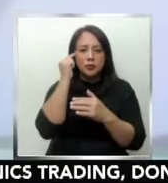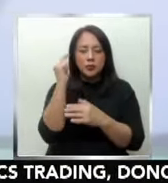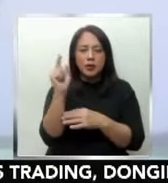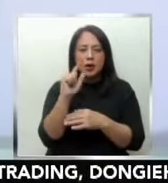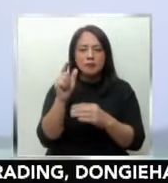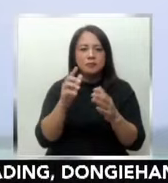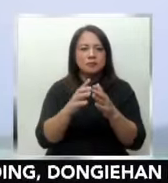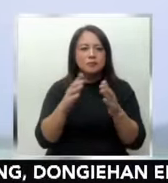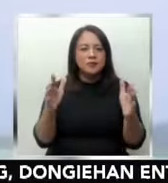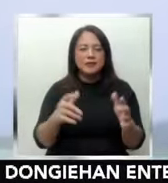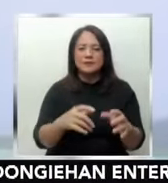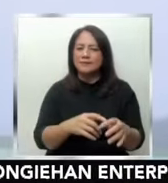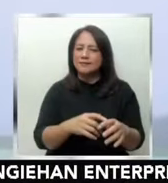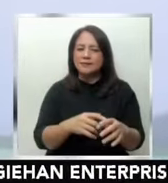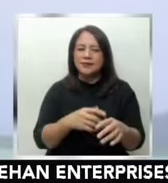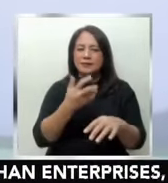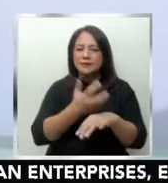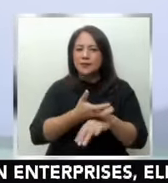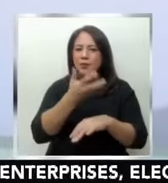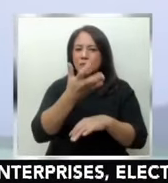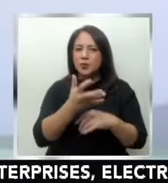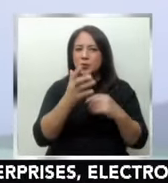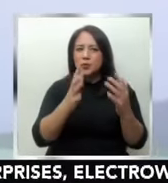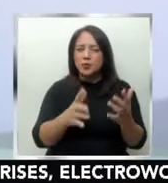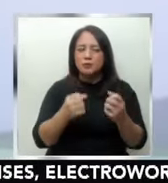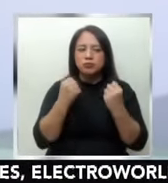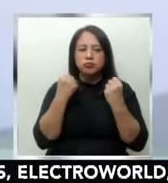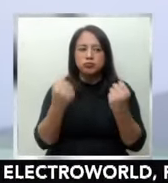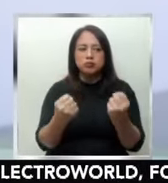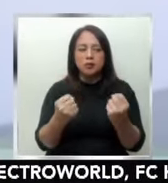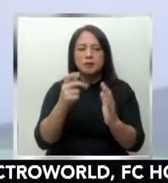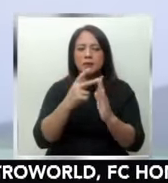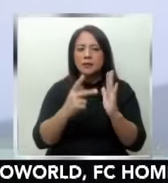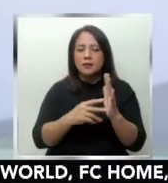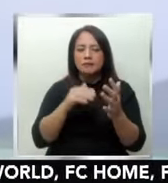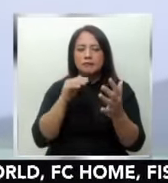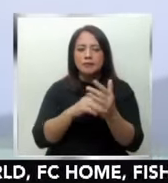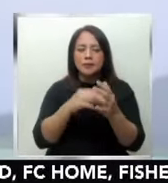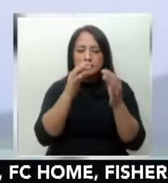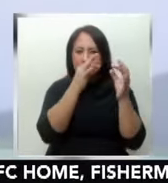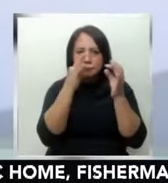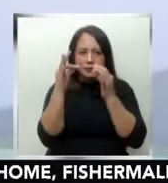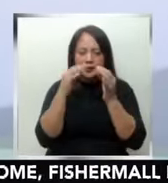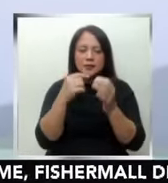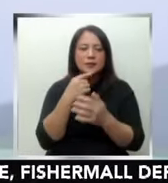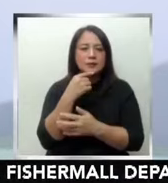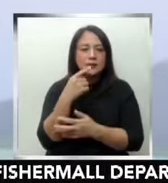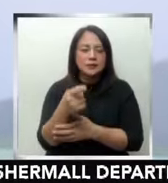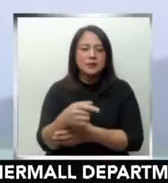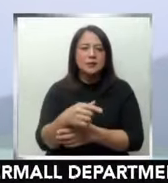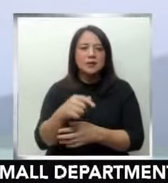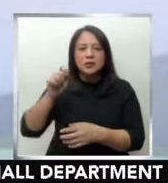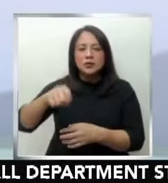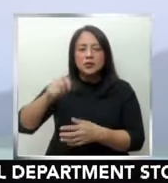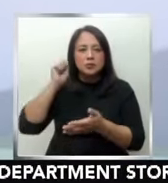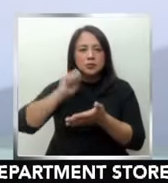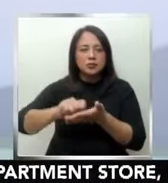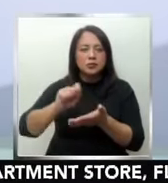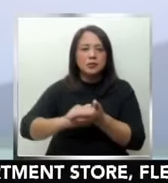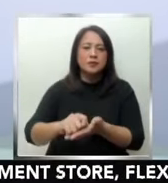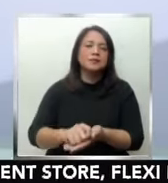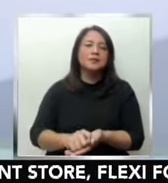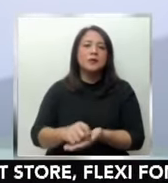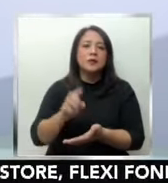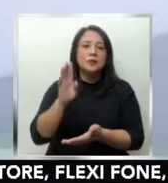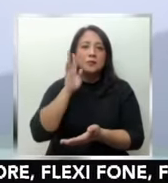sindikato para paigtingin ng pulisya kontra iligal na droga Ayon yan kay justice secretary boing remulla Sa